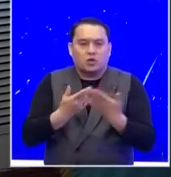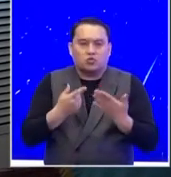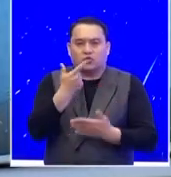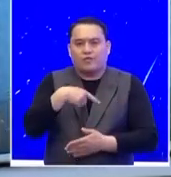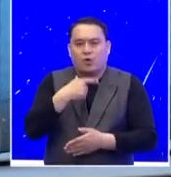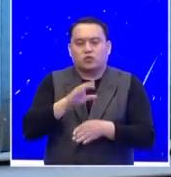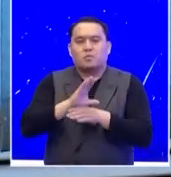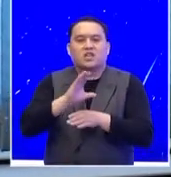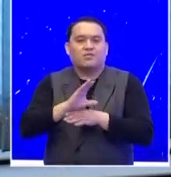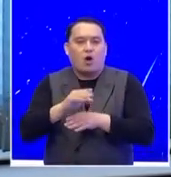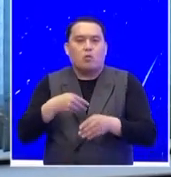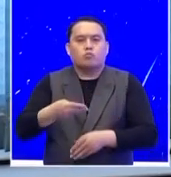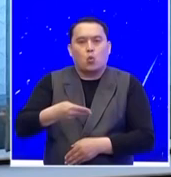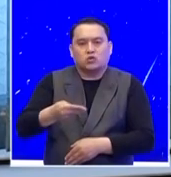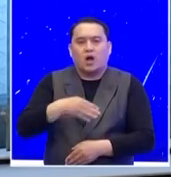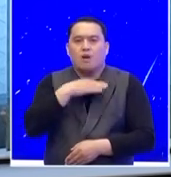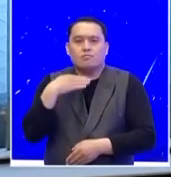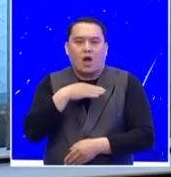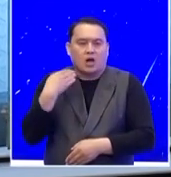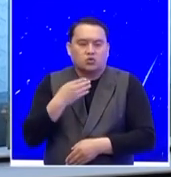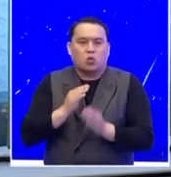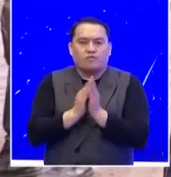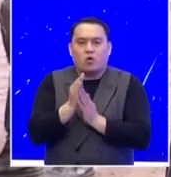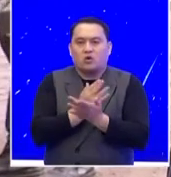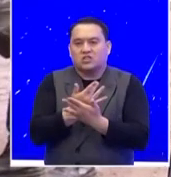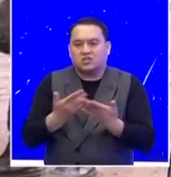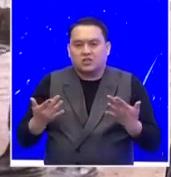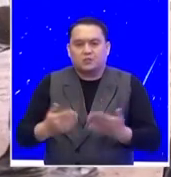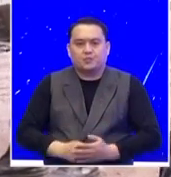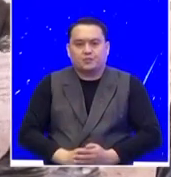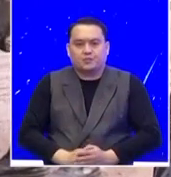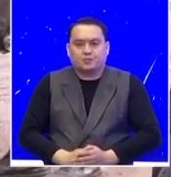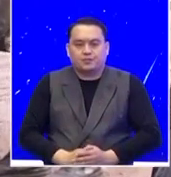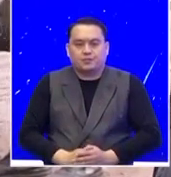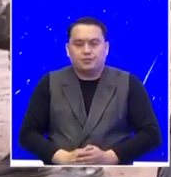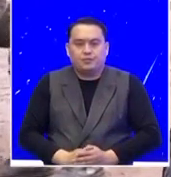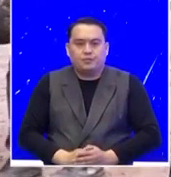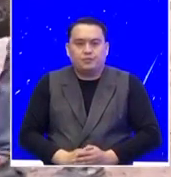собственного производства. Это мука, мясо, овощи и фрукты.